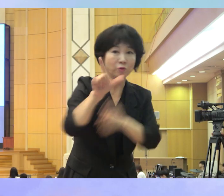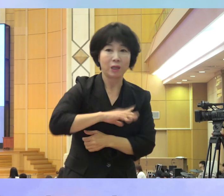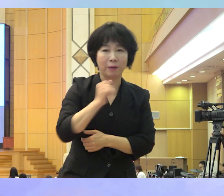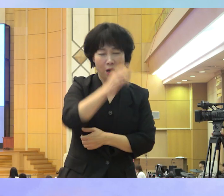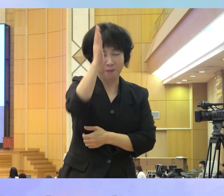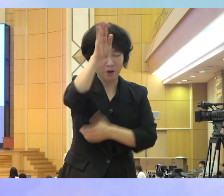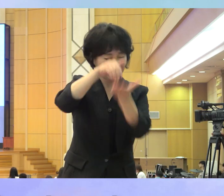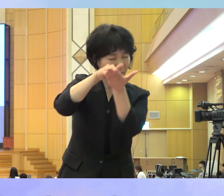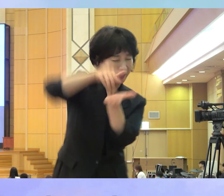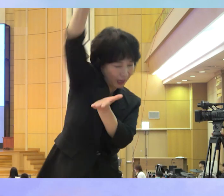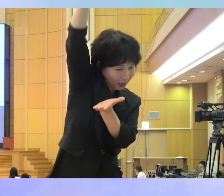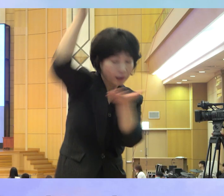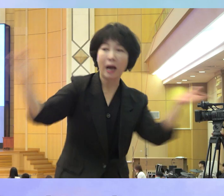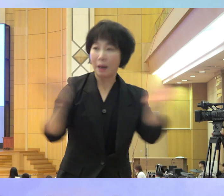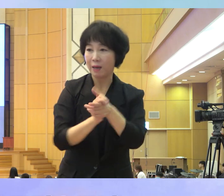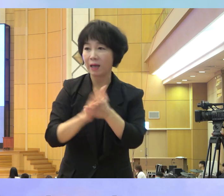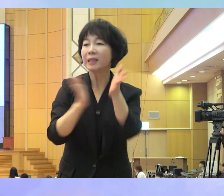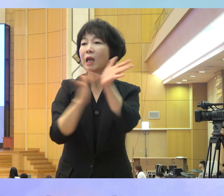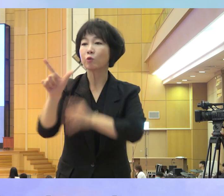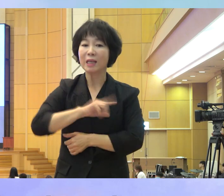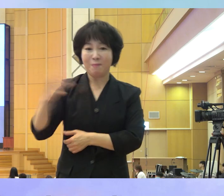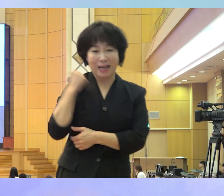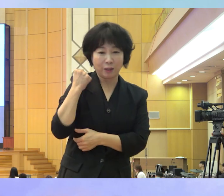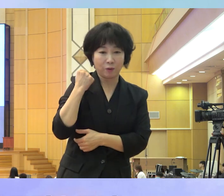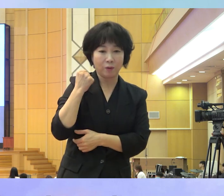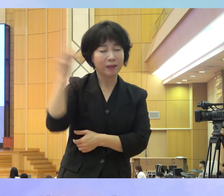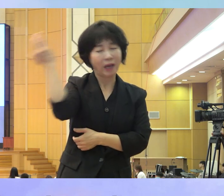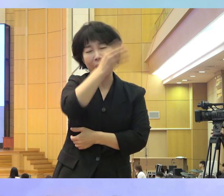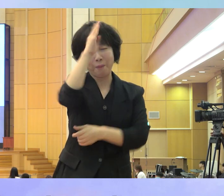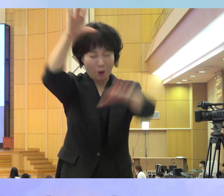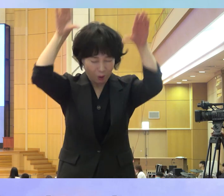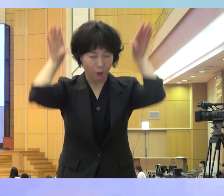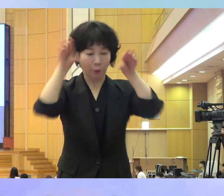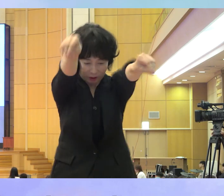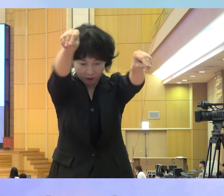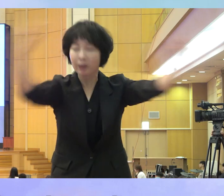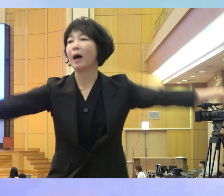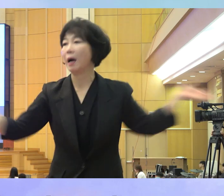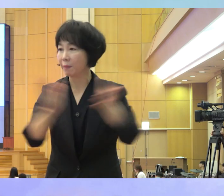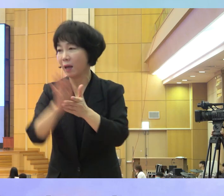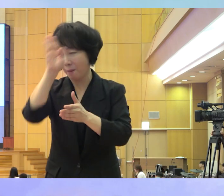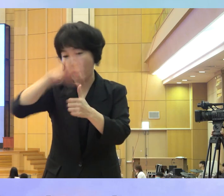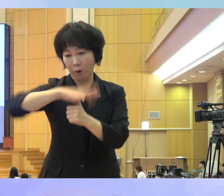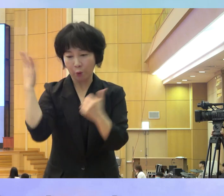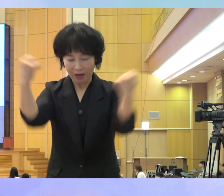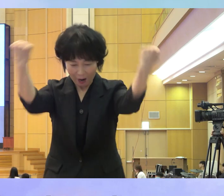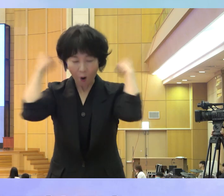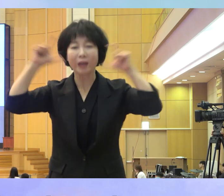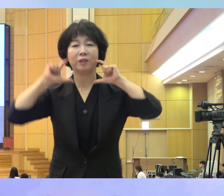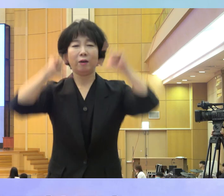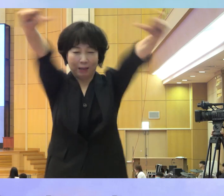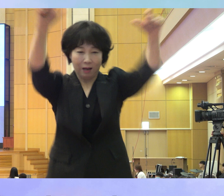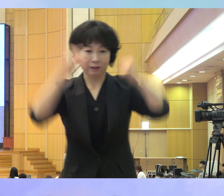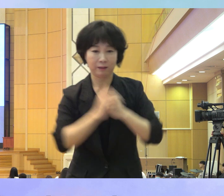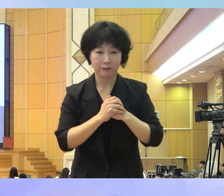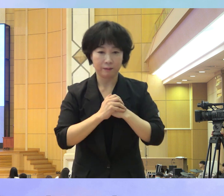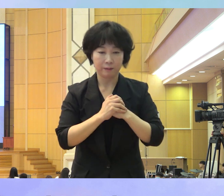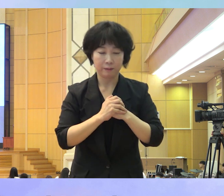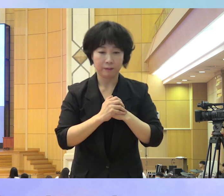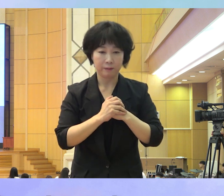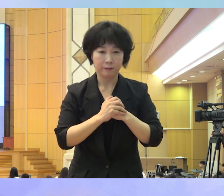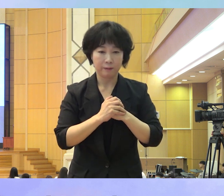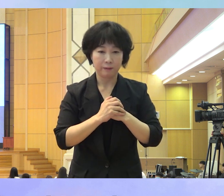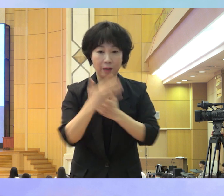이름으로 물러갈지어다. 예수의 이름으로 깨끗함을 받으라. 병에서 놓일지어다.